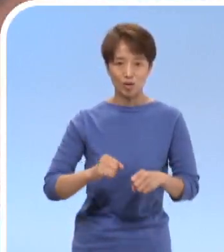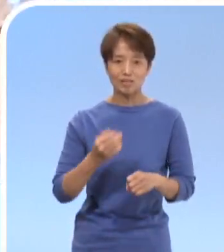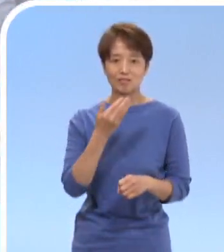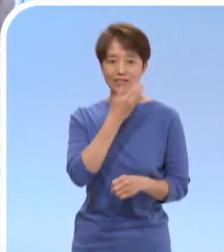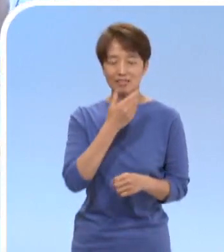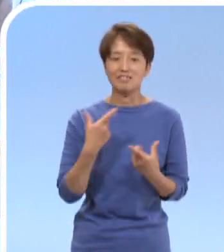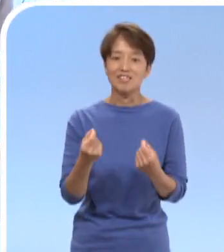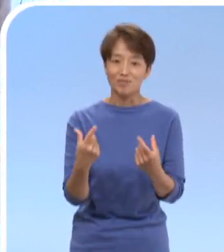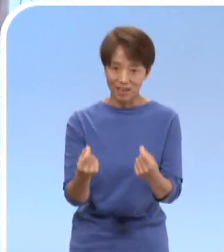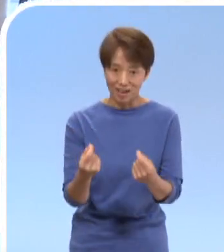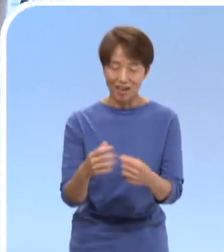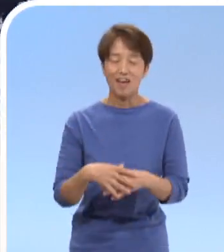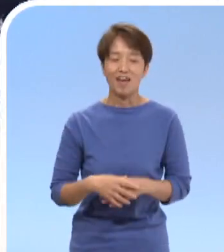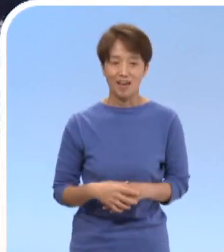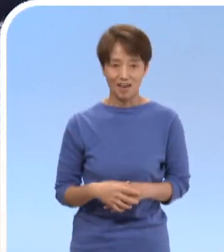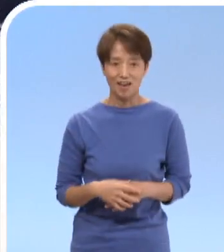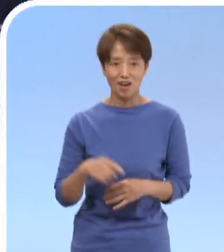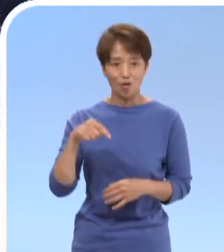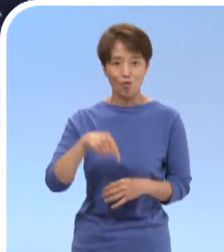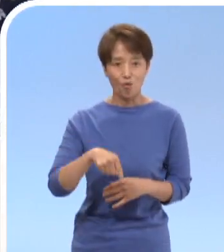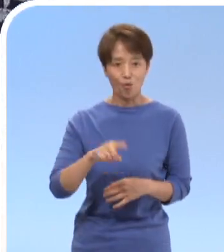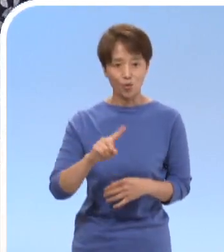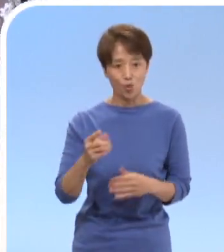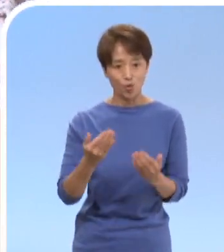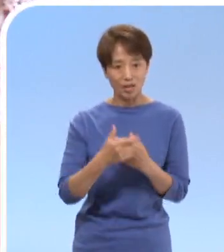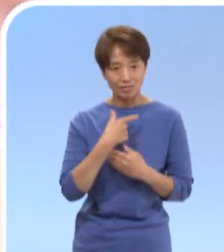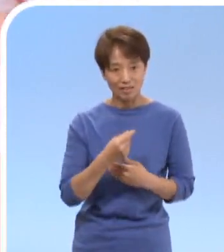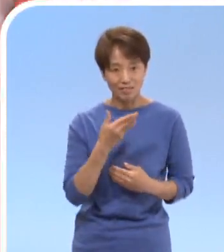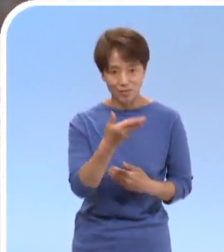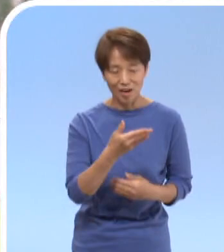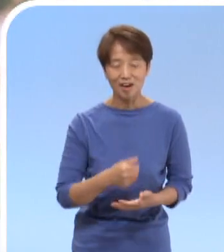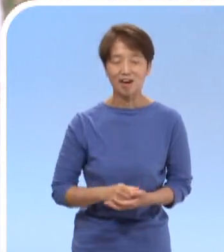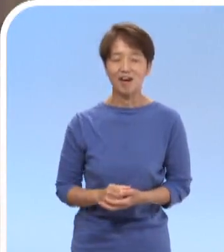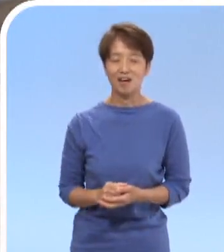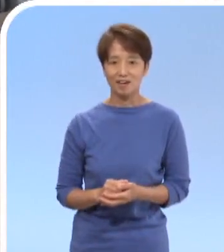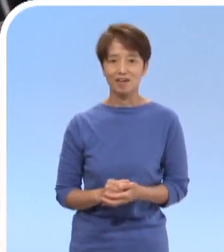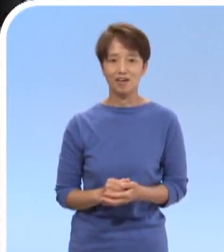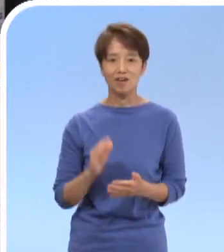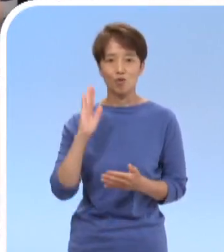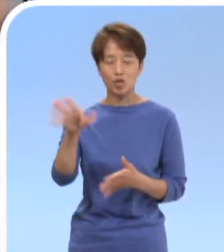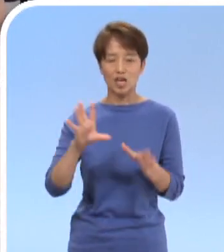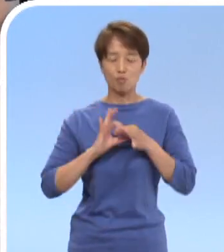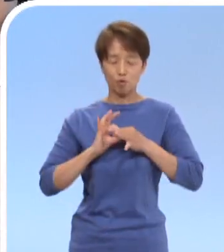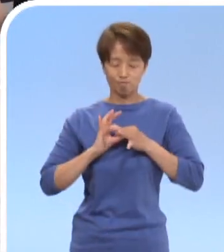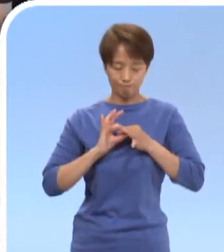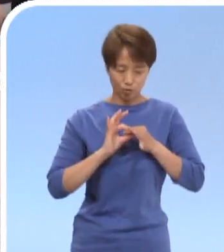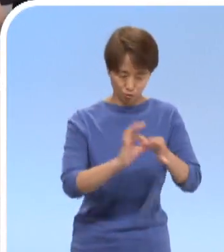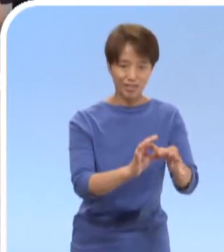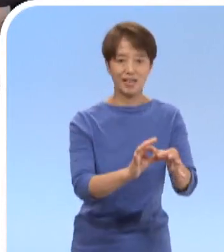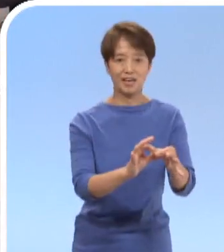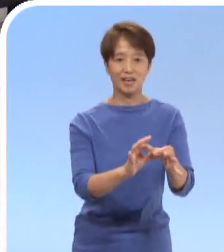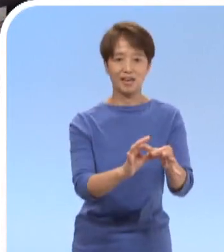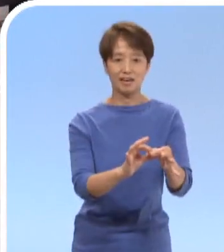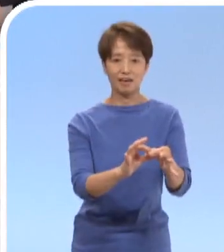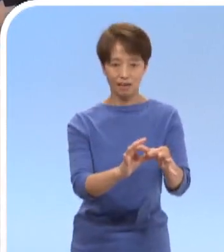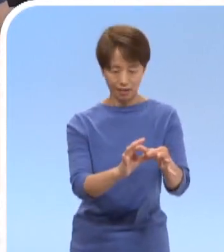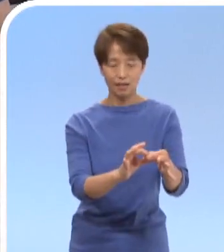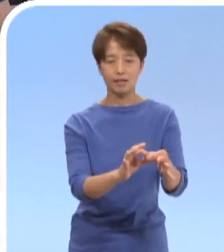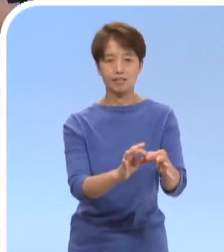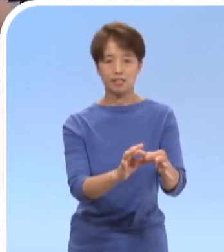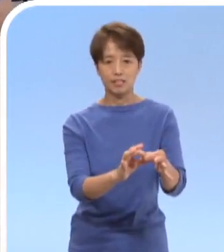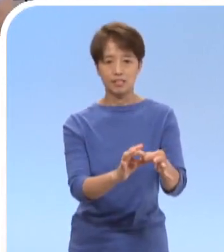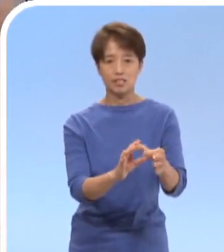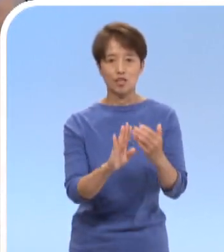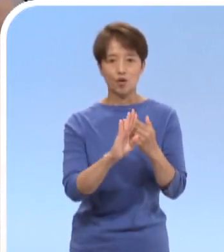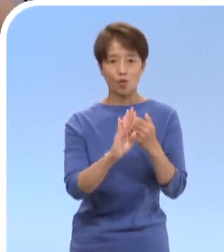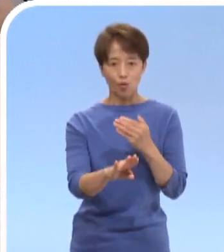っていうのがね、はい、いいんですね。これからこのフレンドをね、どうしていきたいとかありますか？ いや、これからもずっと作っていって、はい、でき